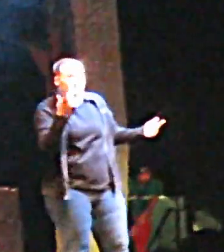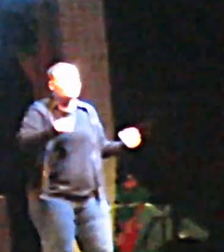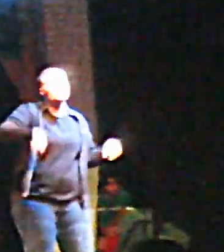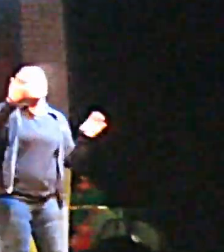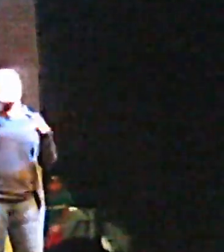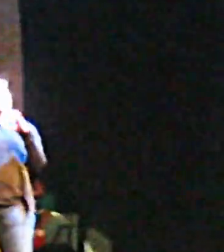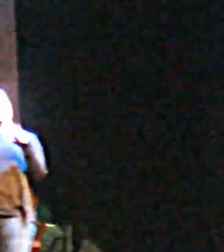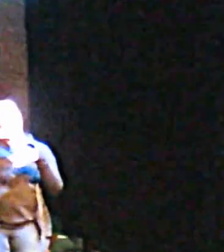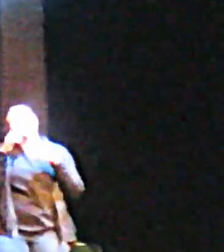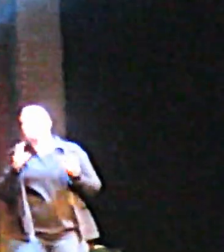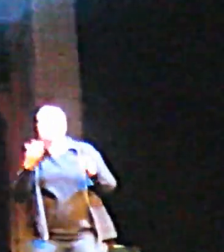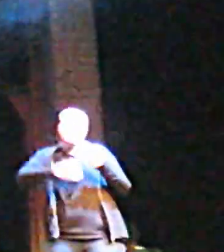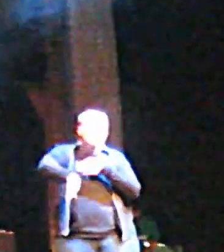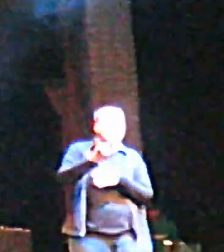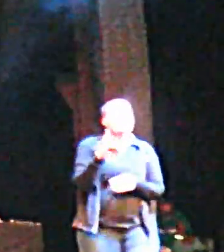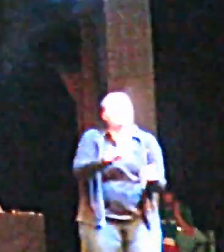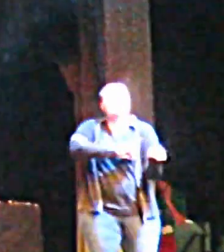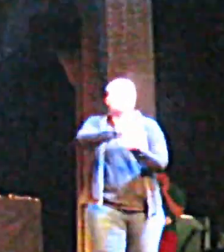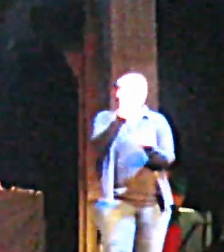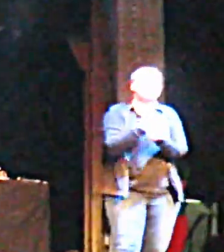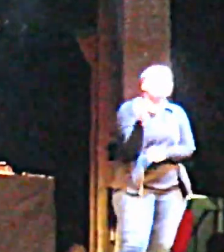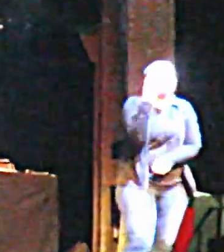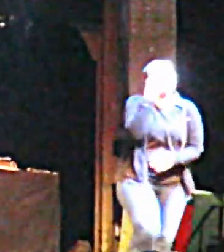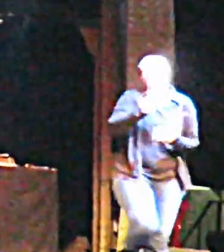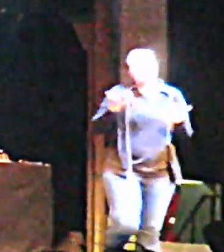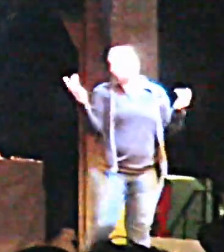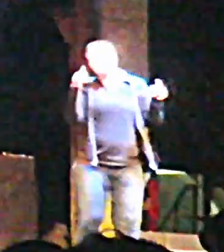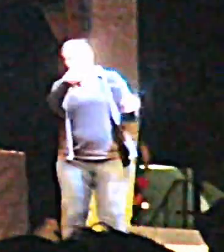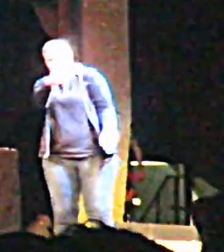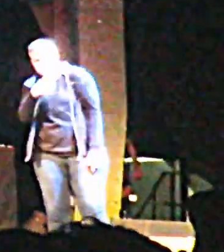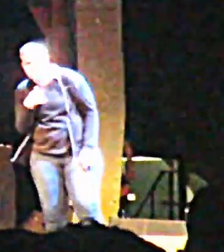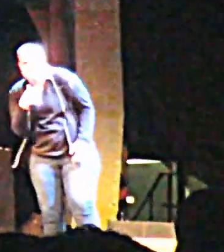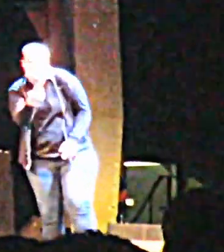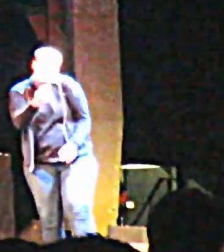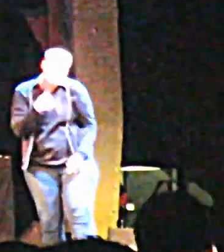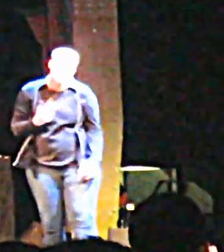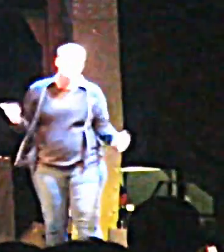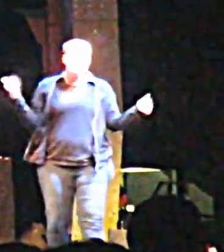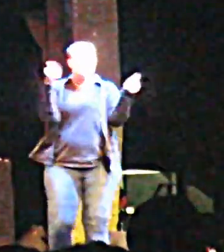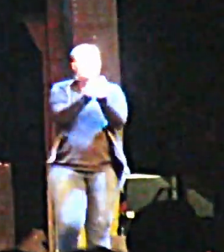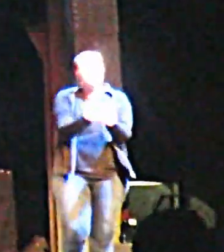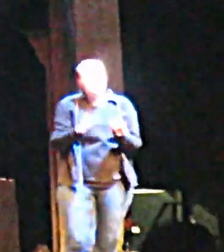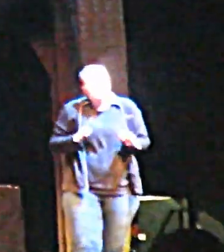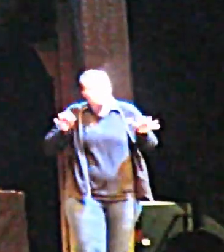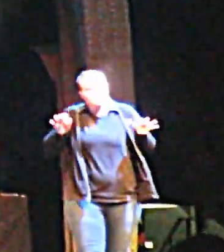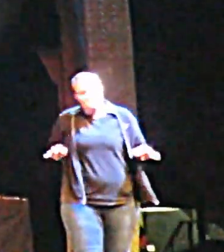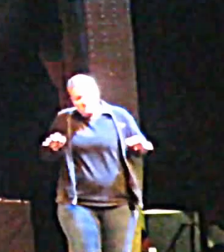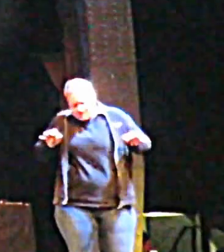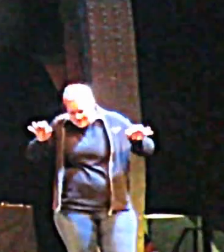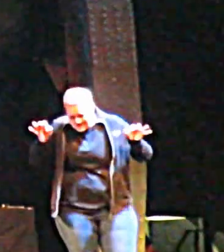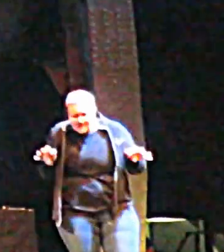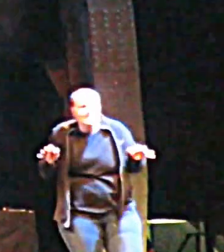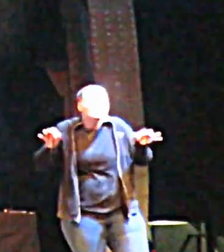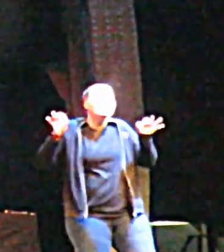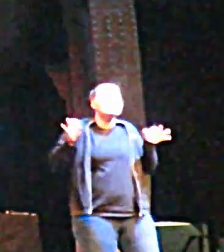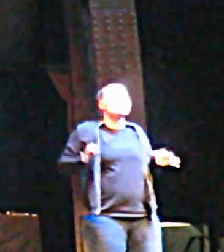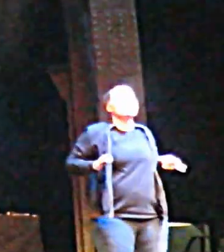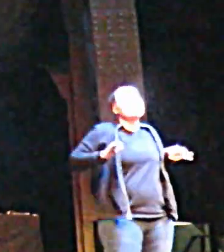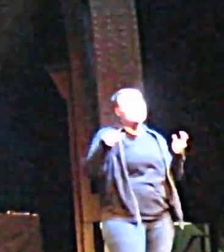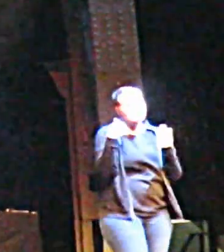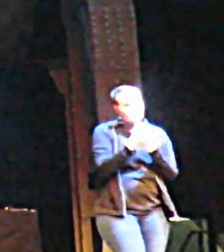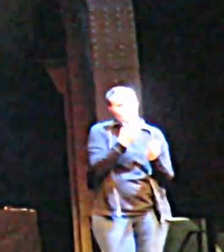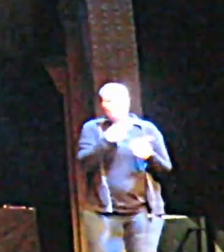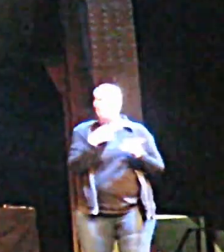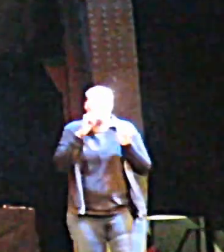gelässig. Let me see what about you and me. Heute macht man richtig geiles Konzert in Essence City. Und so ist das normal, wenn man